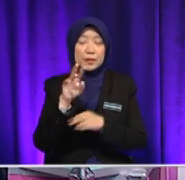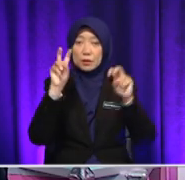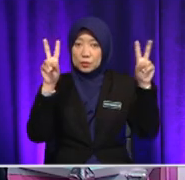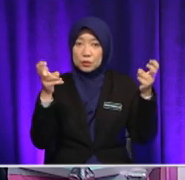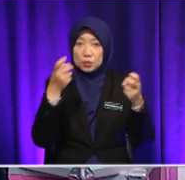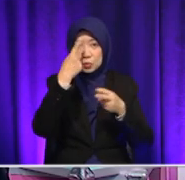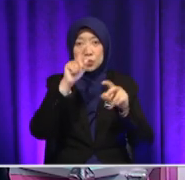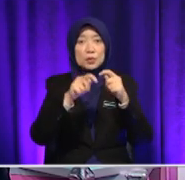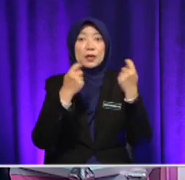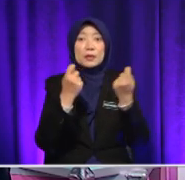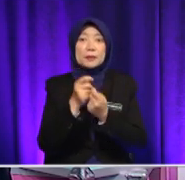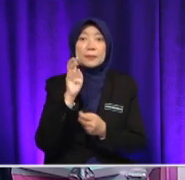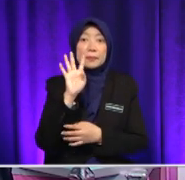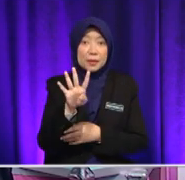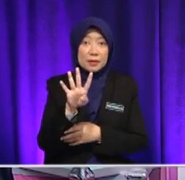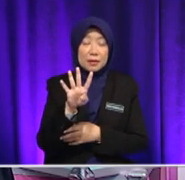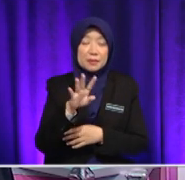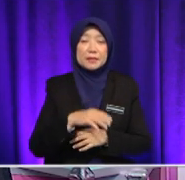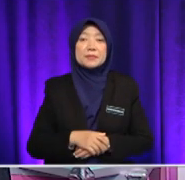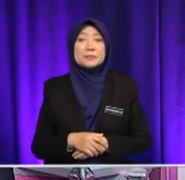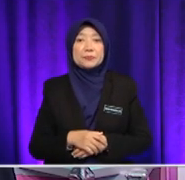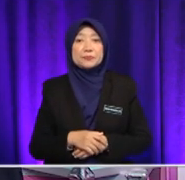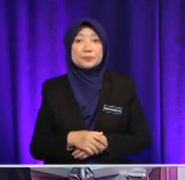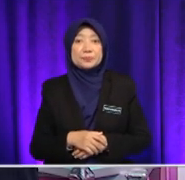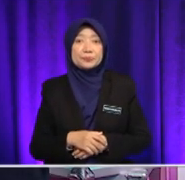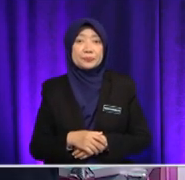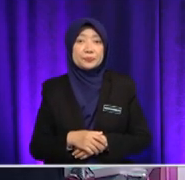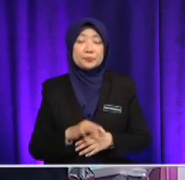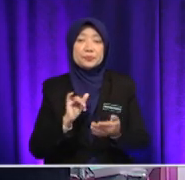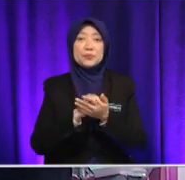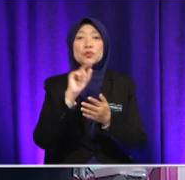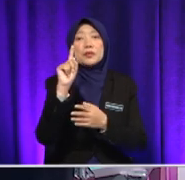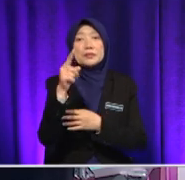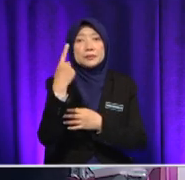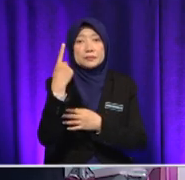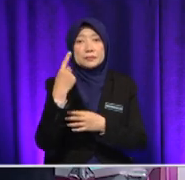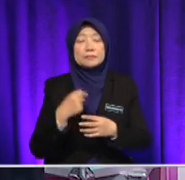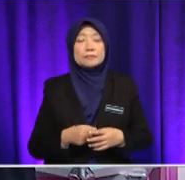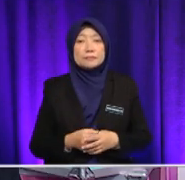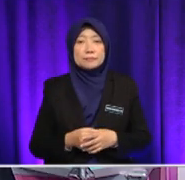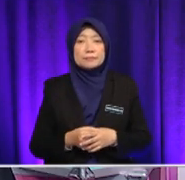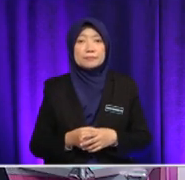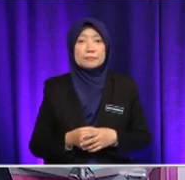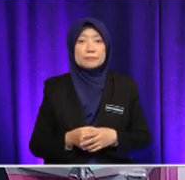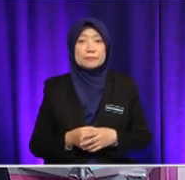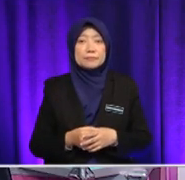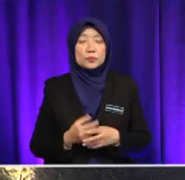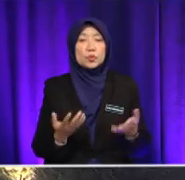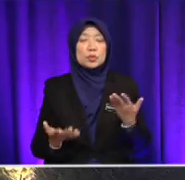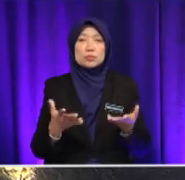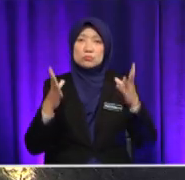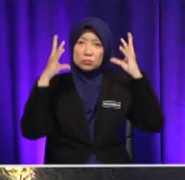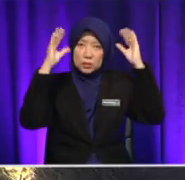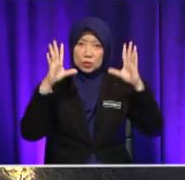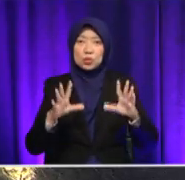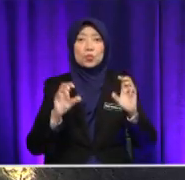tingkat 4 oke itu saja itu saja Oke jadi mungkin Cikgu kita